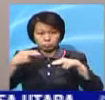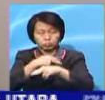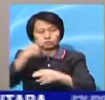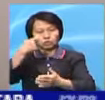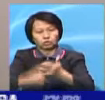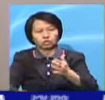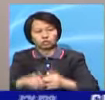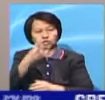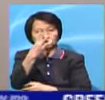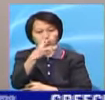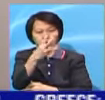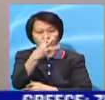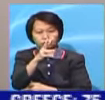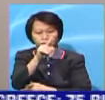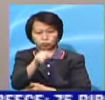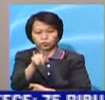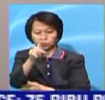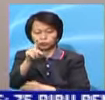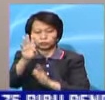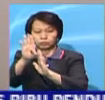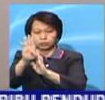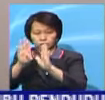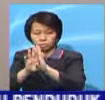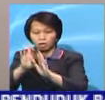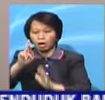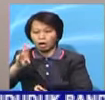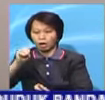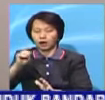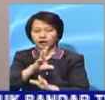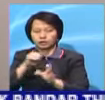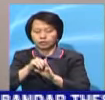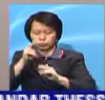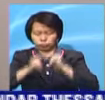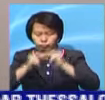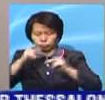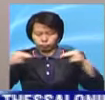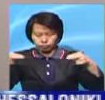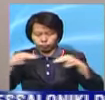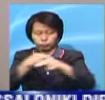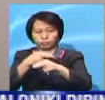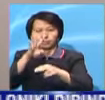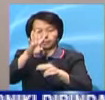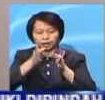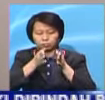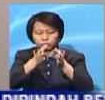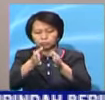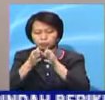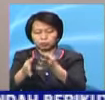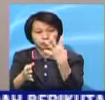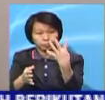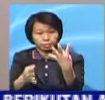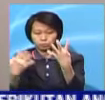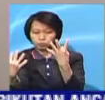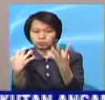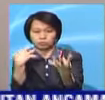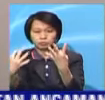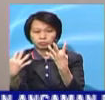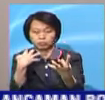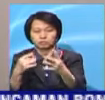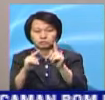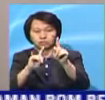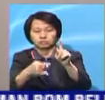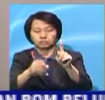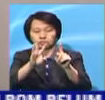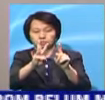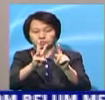kos RM16.1 bilion melibatkan pembinaan lebuh raya 4 lorong sejauh 1,089